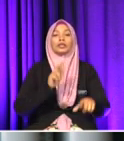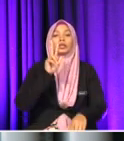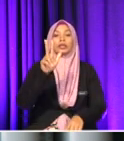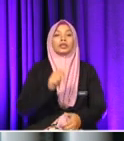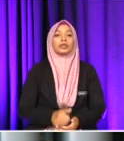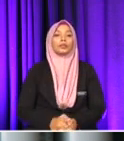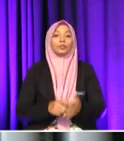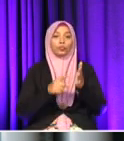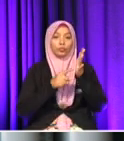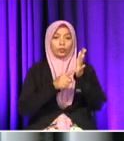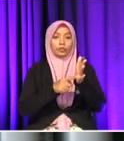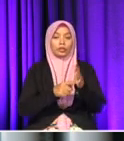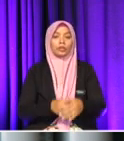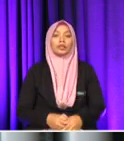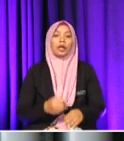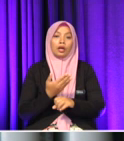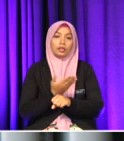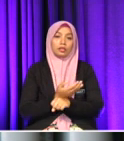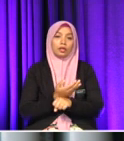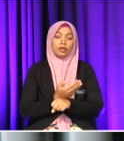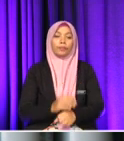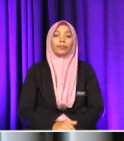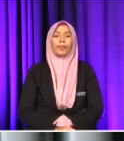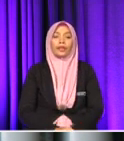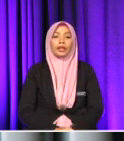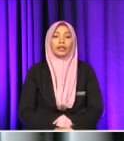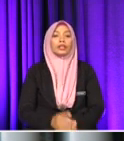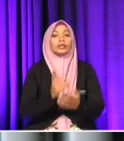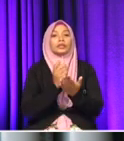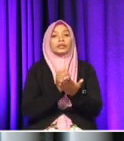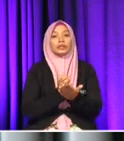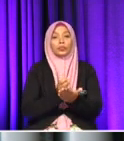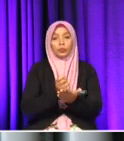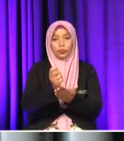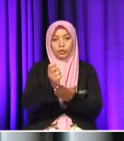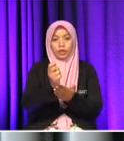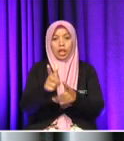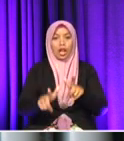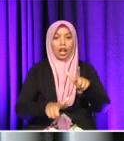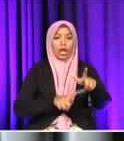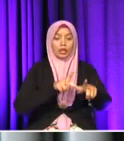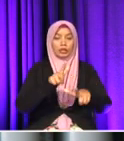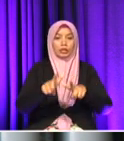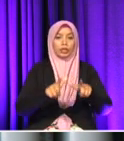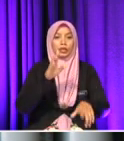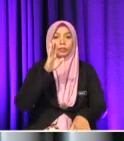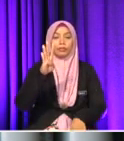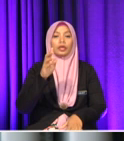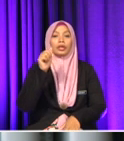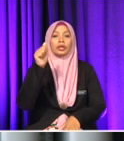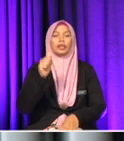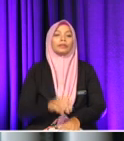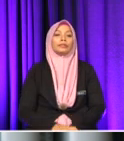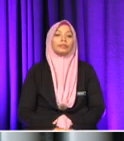merujuk kepada lakaran kasar Oke seterusnya langkah keempat dengan teks dan